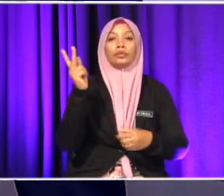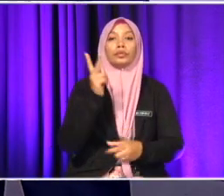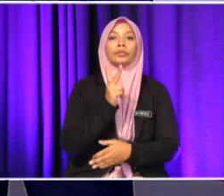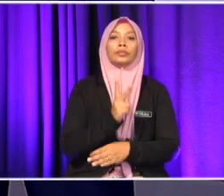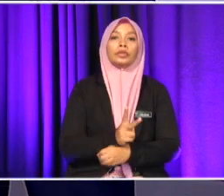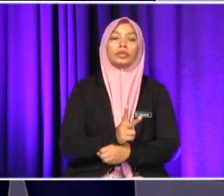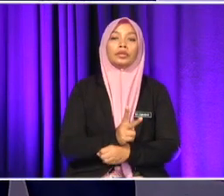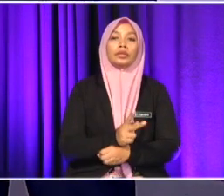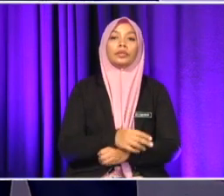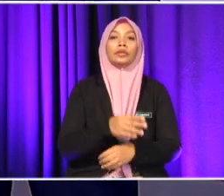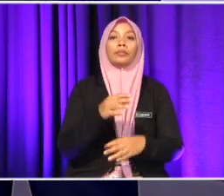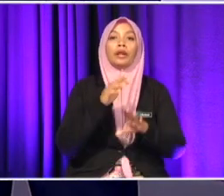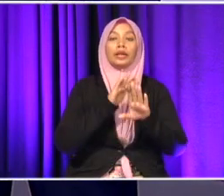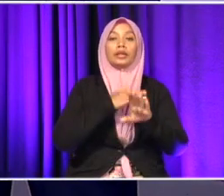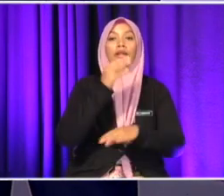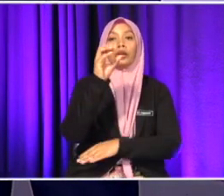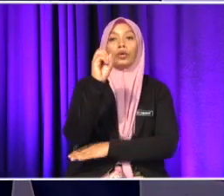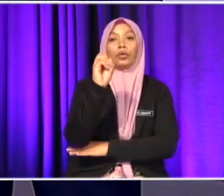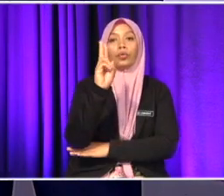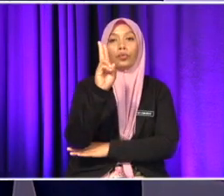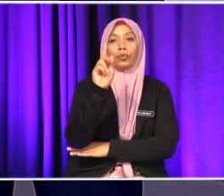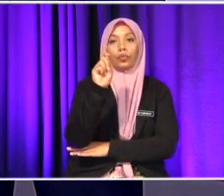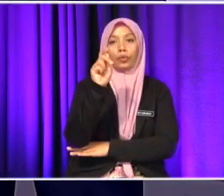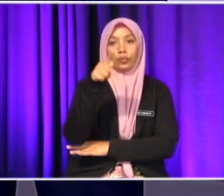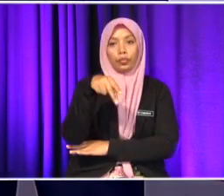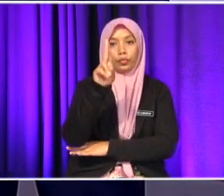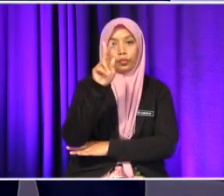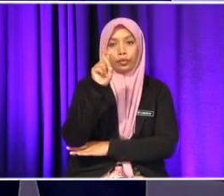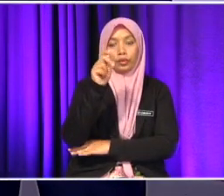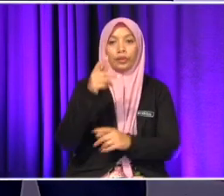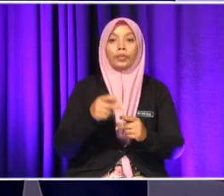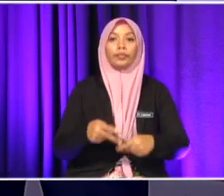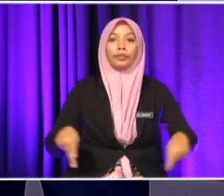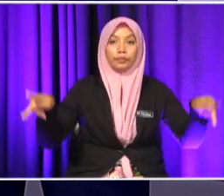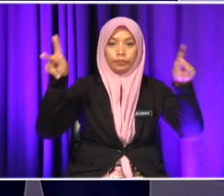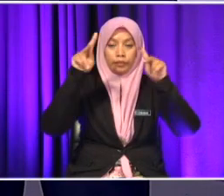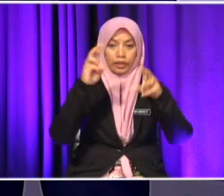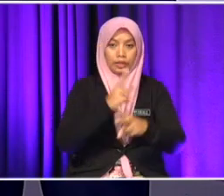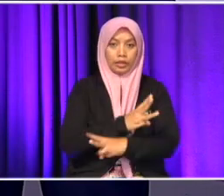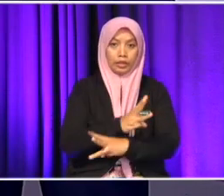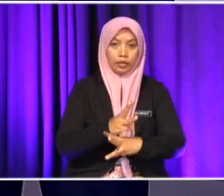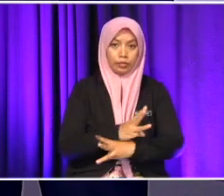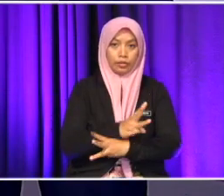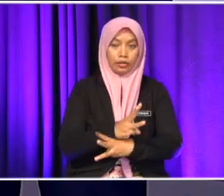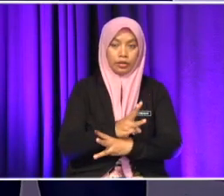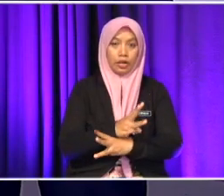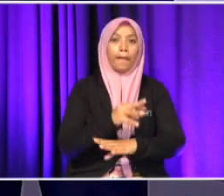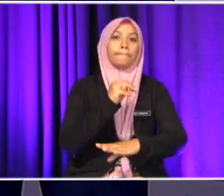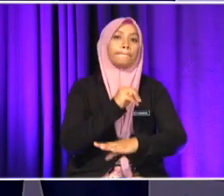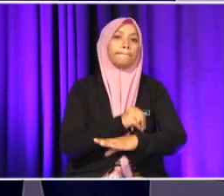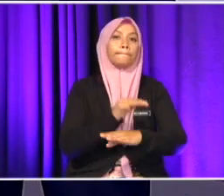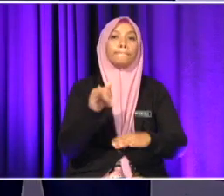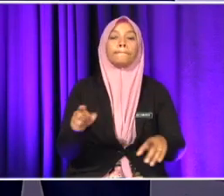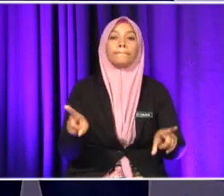output tetapi dalam proses itu penting yaitu tentang pengawalan lah dan dan pada masa yang sama